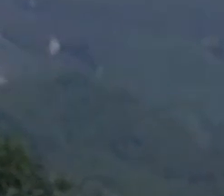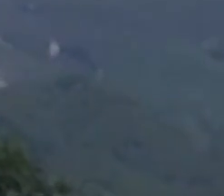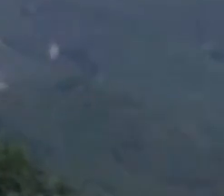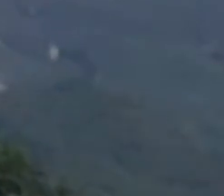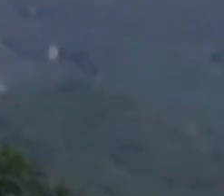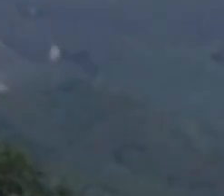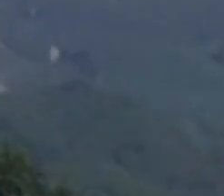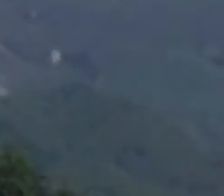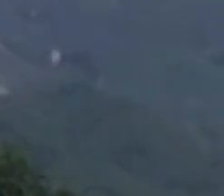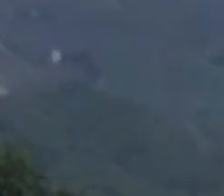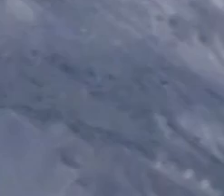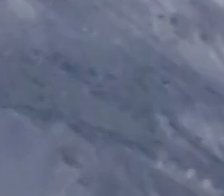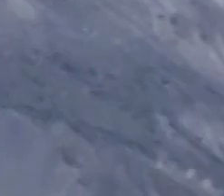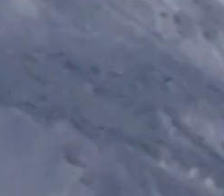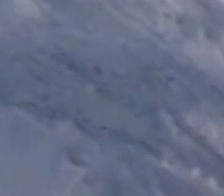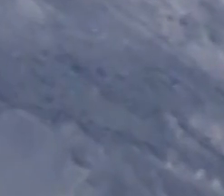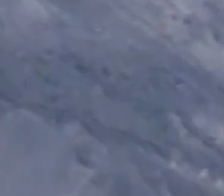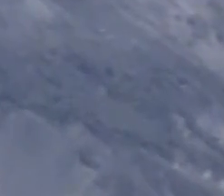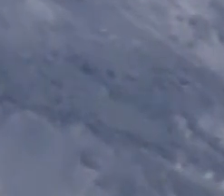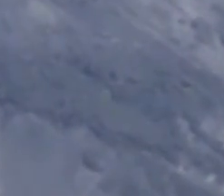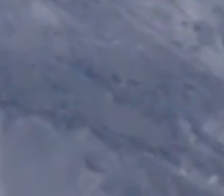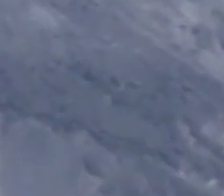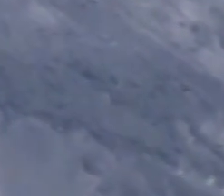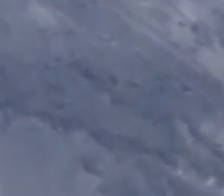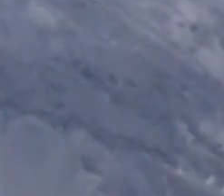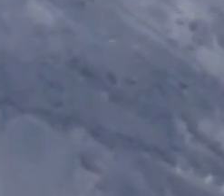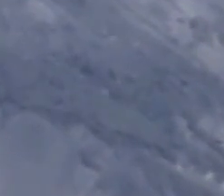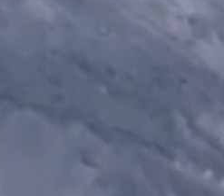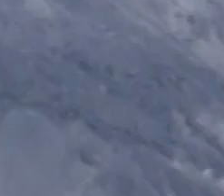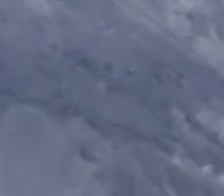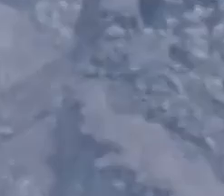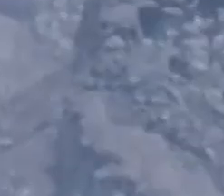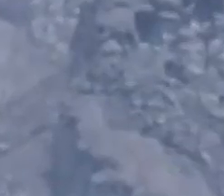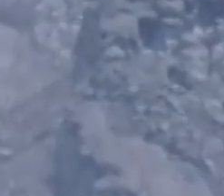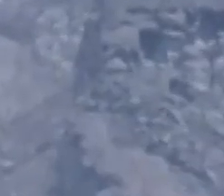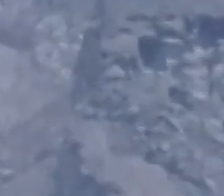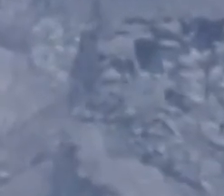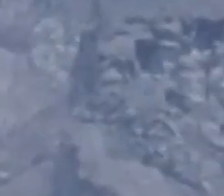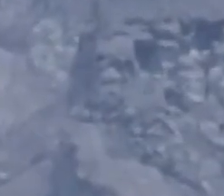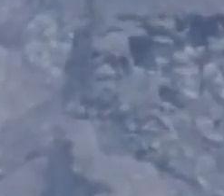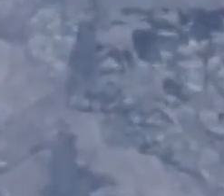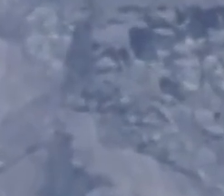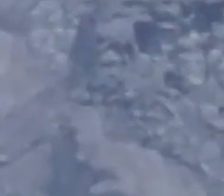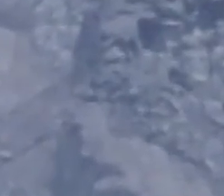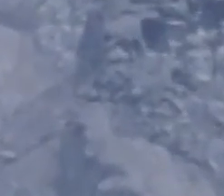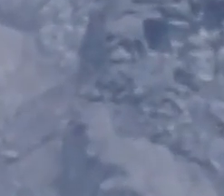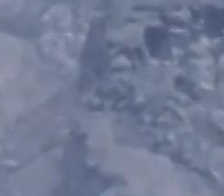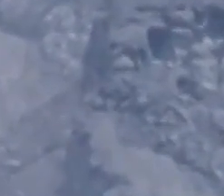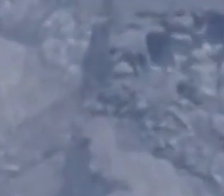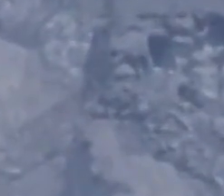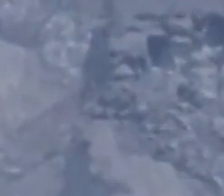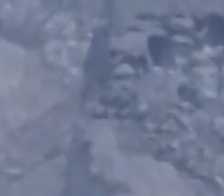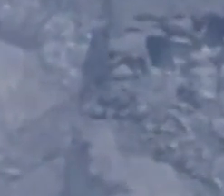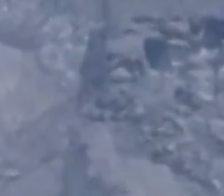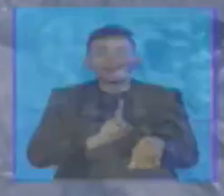Aktivitas Gunung Merapi di perbatasan Jawa Tengah dan Yogyakarta terus meningkat. Berdasarkan data BPPTKG Yogyakarta, hingga pukul 16